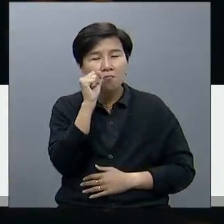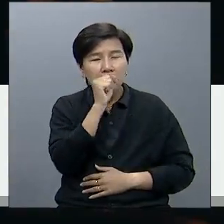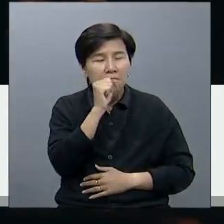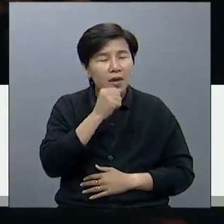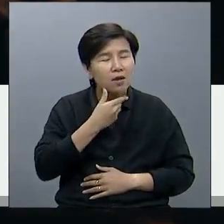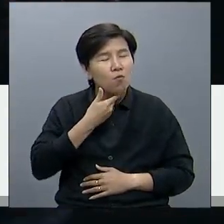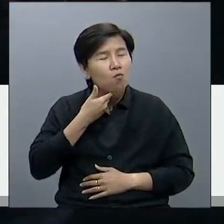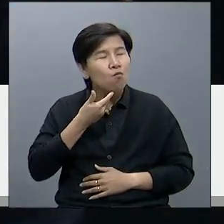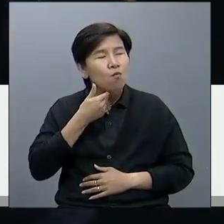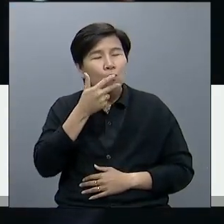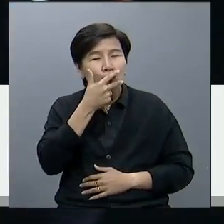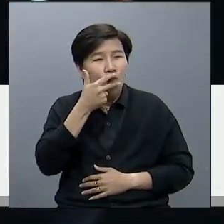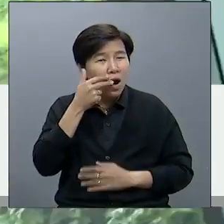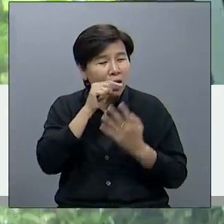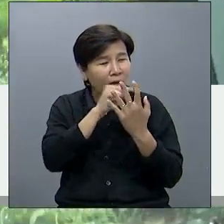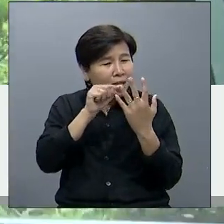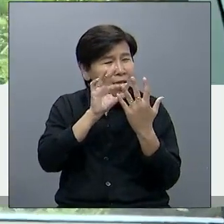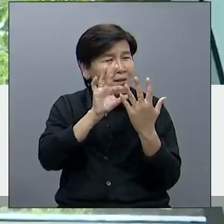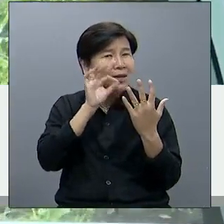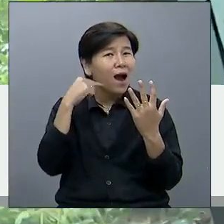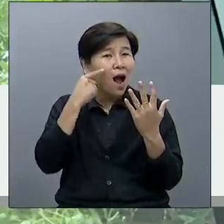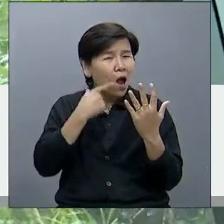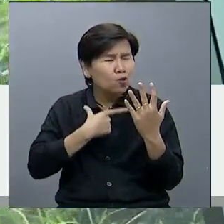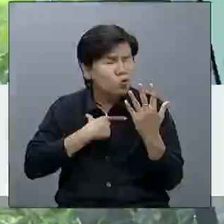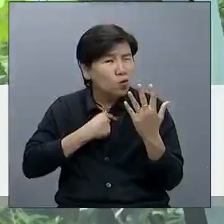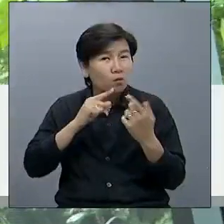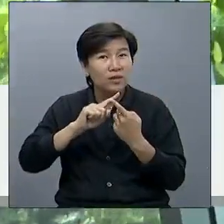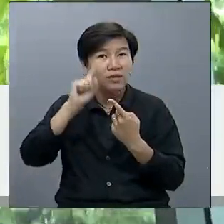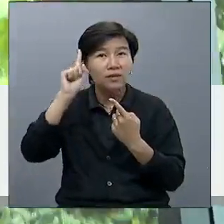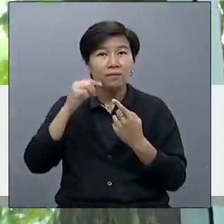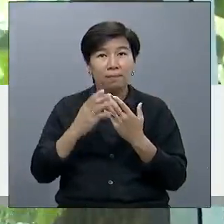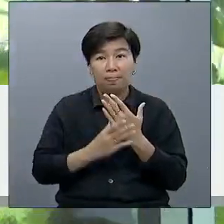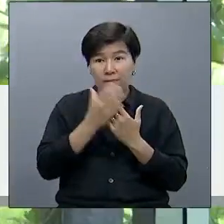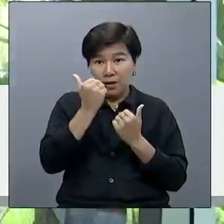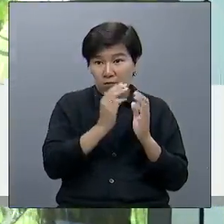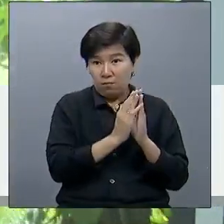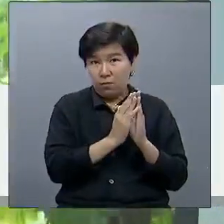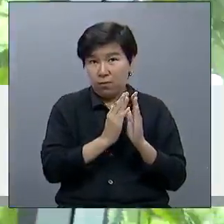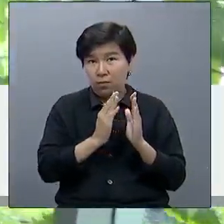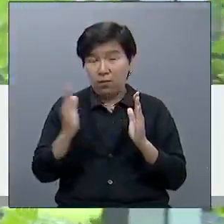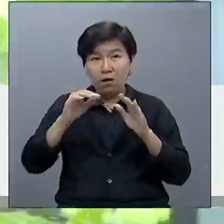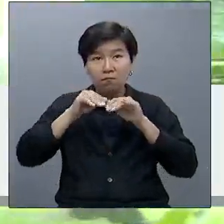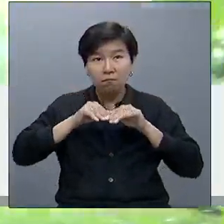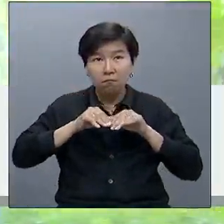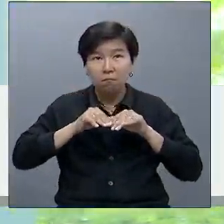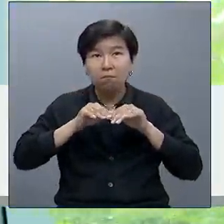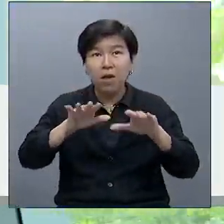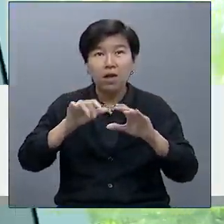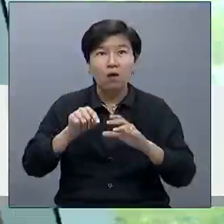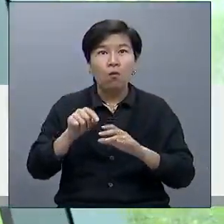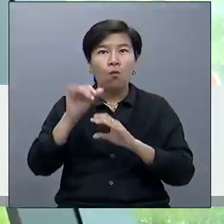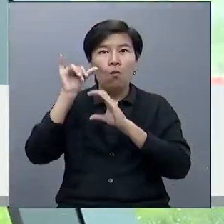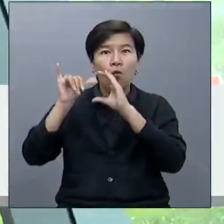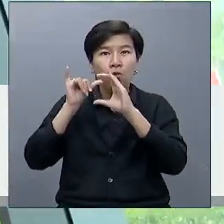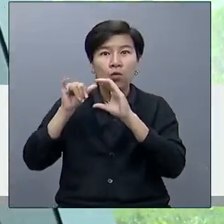ไหนที่สุดกับเพลงใหม่ Don't Want To Miss You ค่ะปล่อยออกมาสัปดาห์เดียวทำยอดวิวสูงเกินเรื่องนะคะทะลุล้านวิวบน YouTube